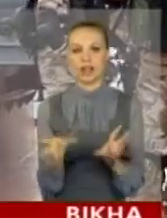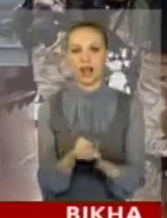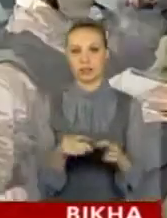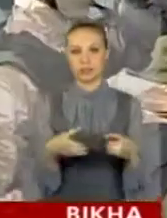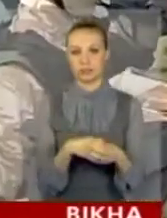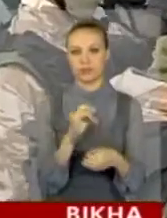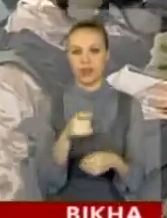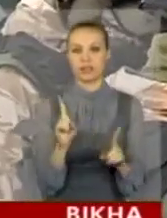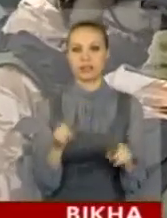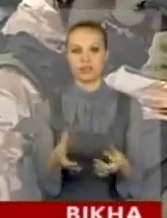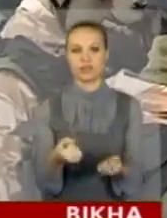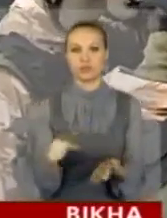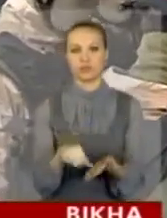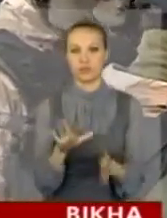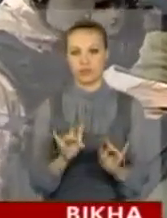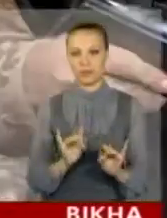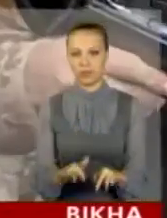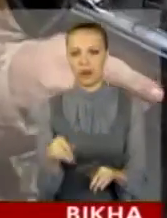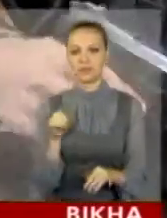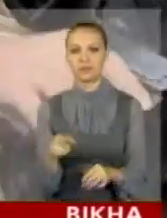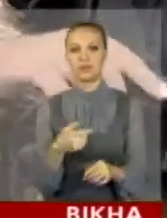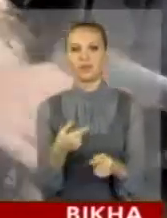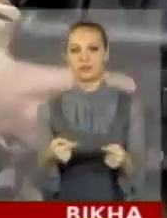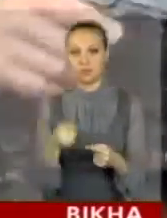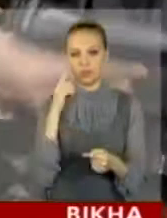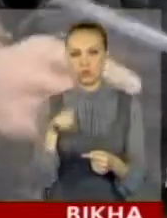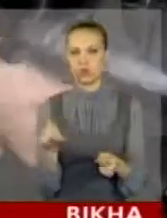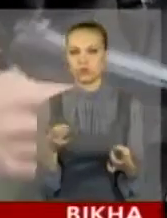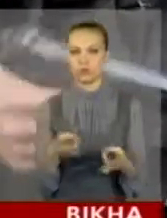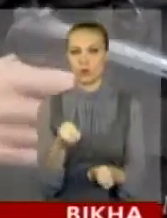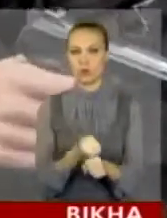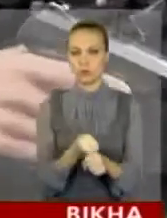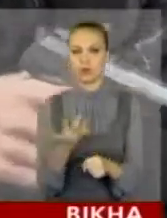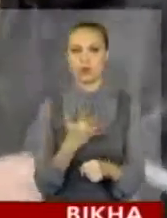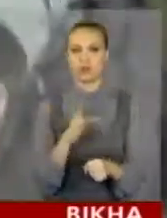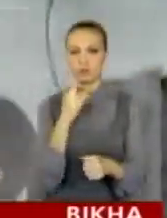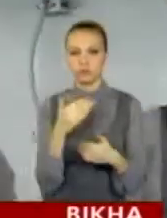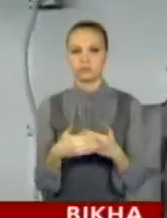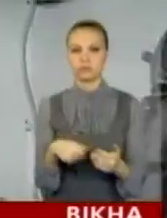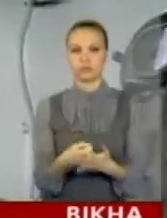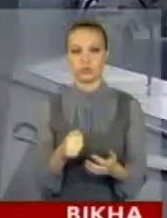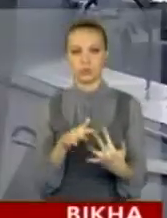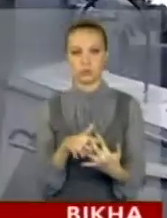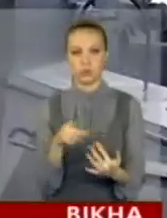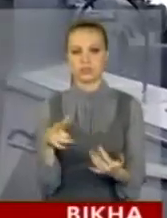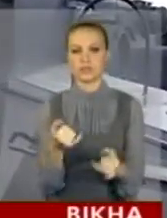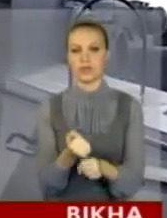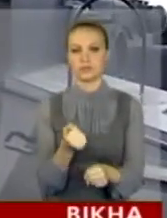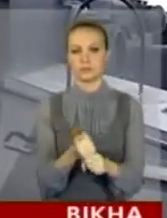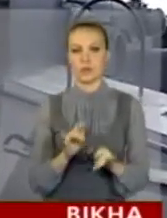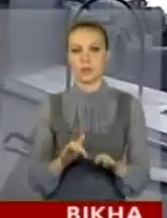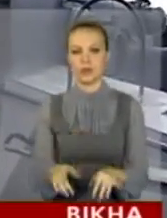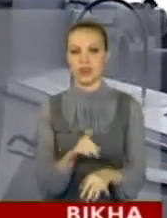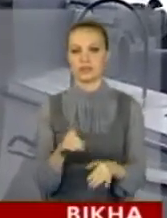екіпажем фрегата теж візьмуть участь в операції. Вони точно знають, що робити, якщо дійде ближнього бою. Нині вони відпрацьовують операцію